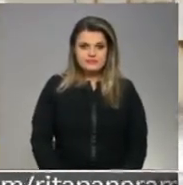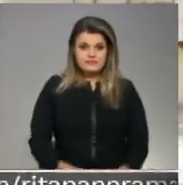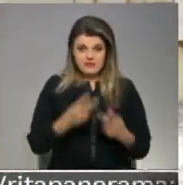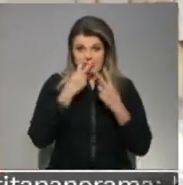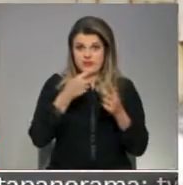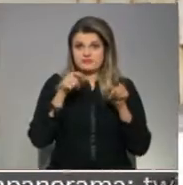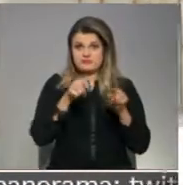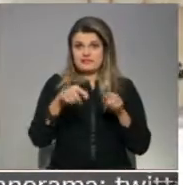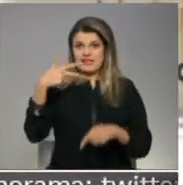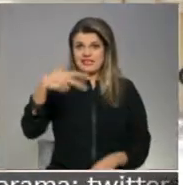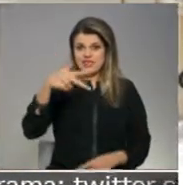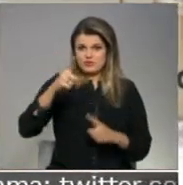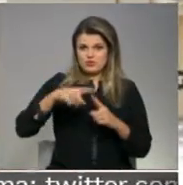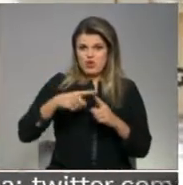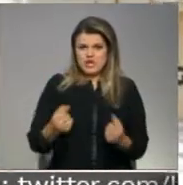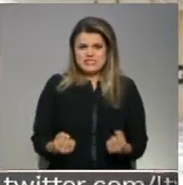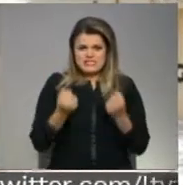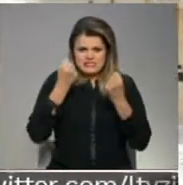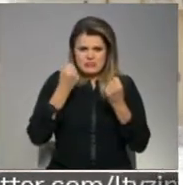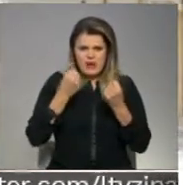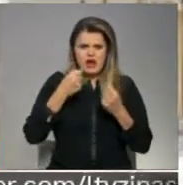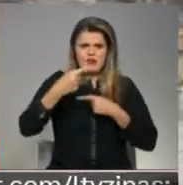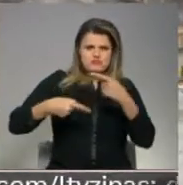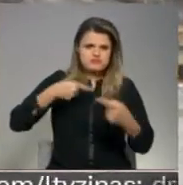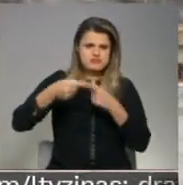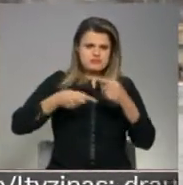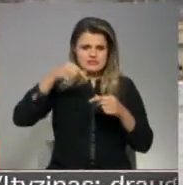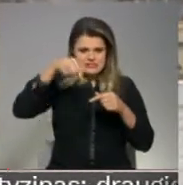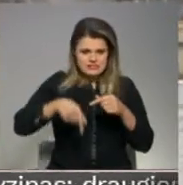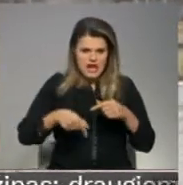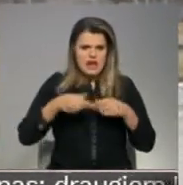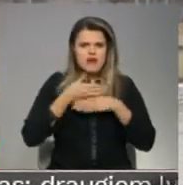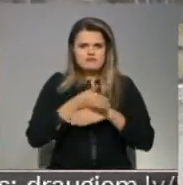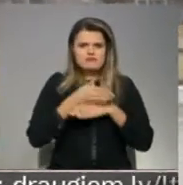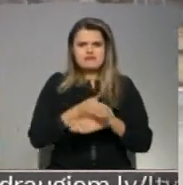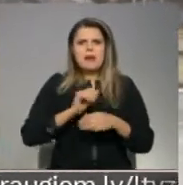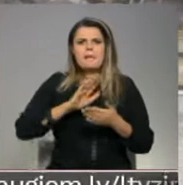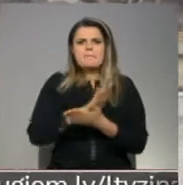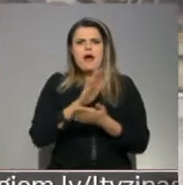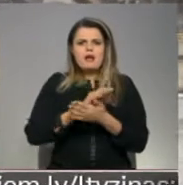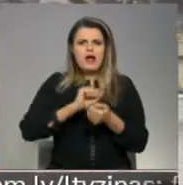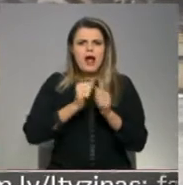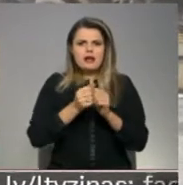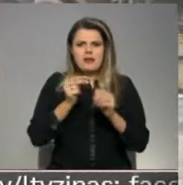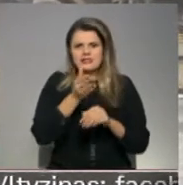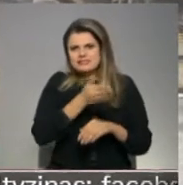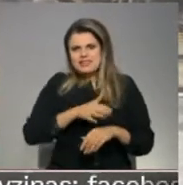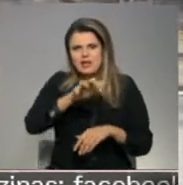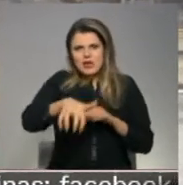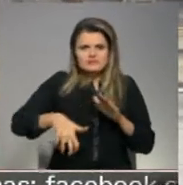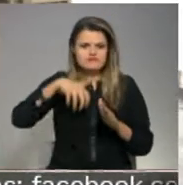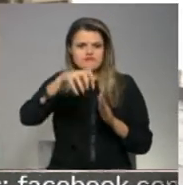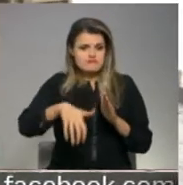Lūk ar šādu 30 tonnas smagu zemes frēzi šobrīd tiek uzlausta mālainā un akmeņainā grunts Liepājas ostas